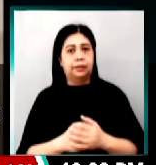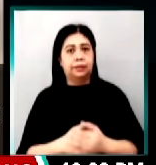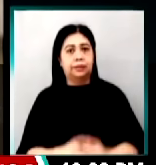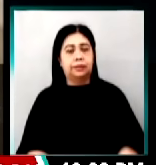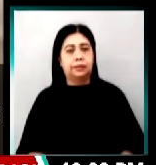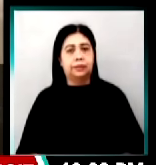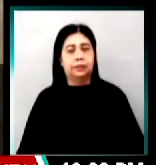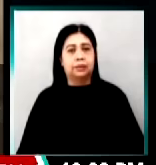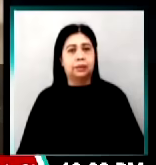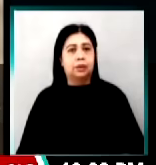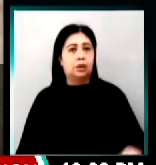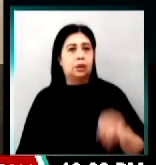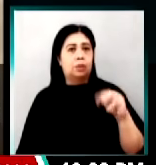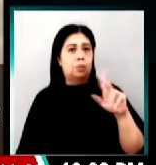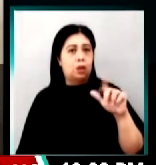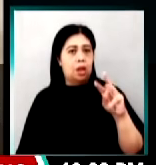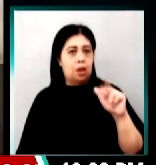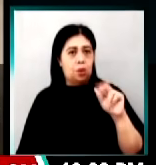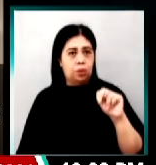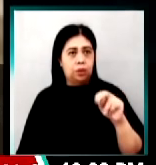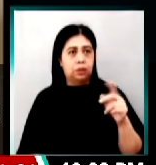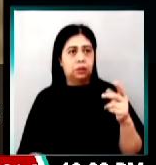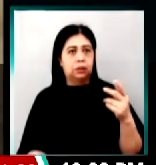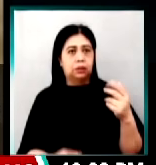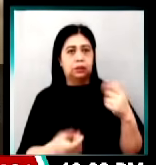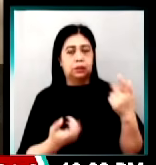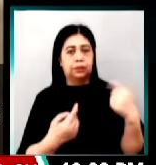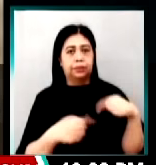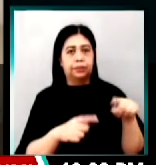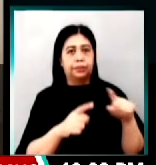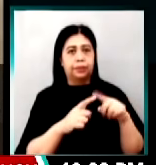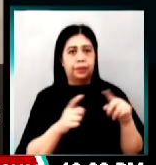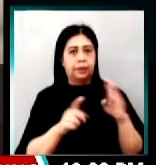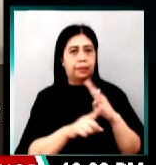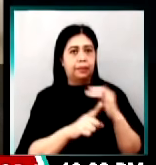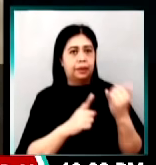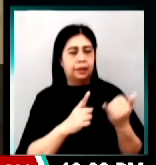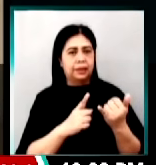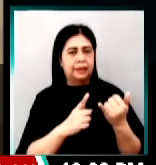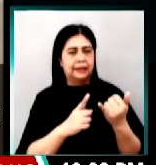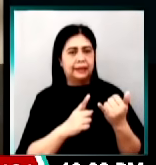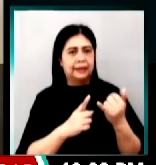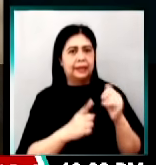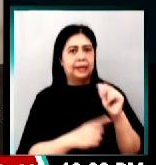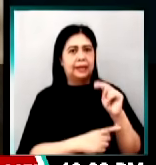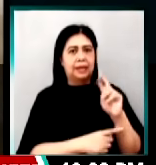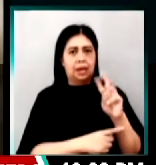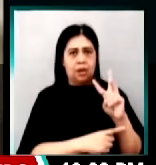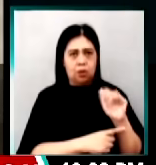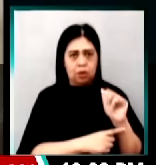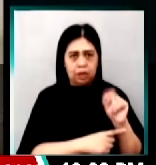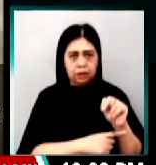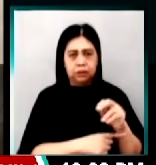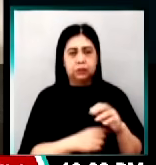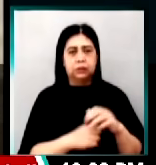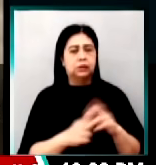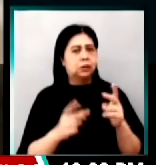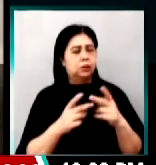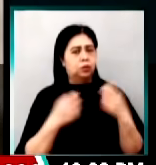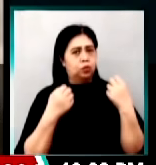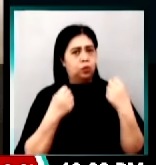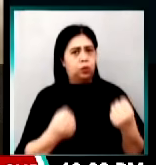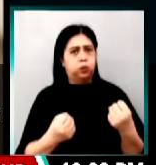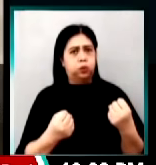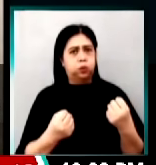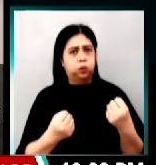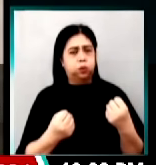Mulawin. Papasok po ng barangay Inarawan. Napakalakas po ng... May mga